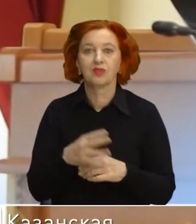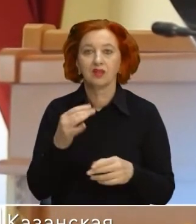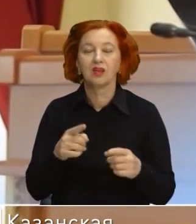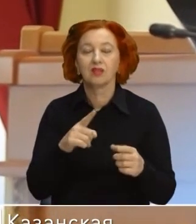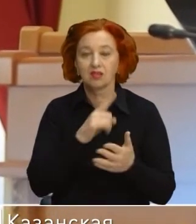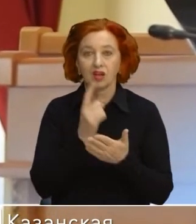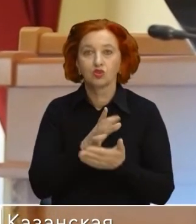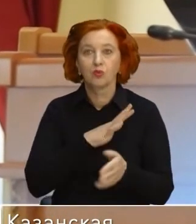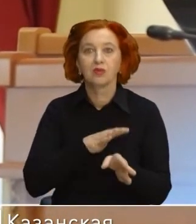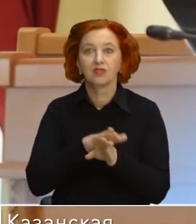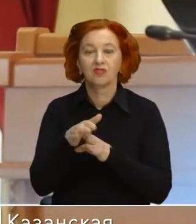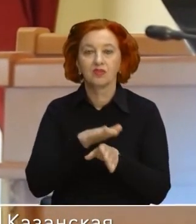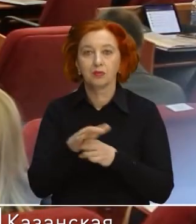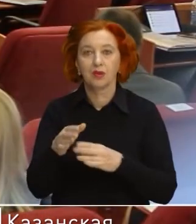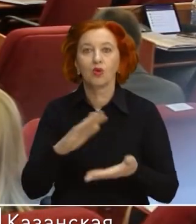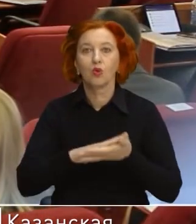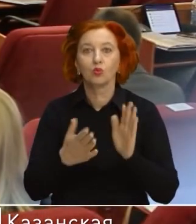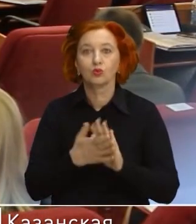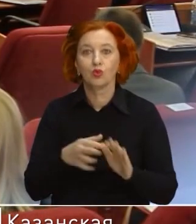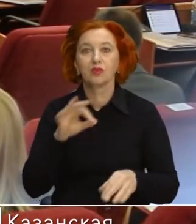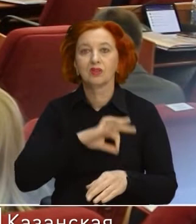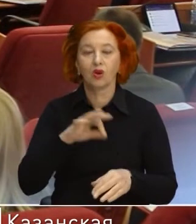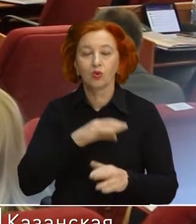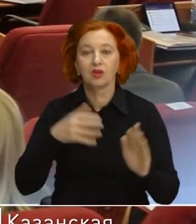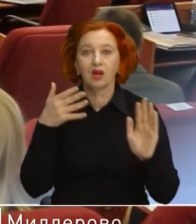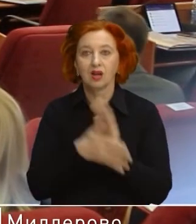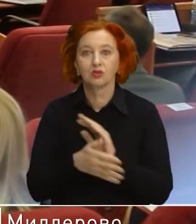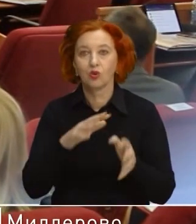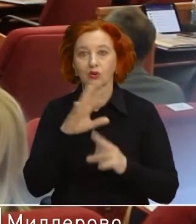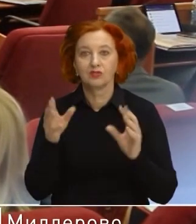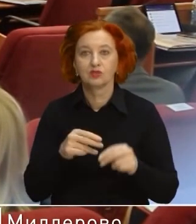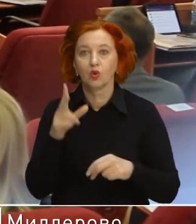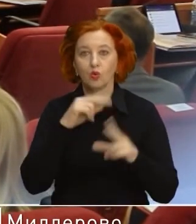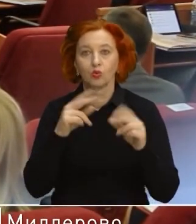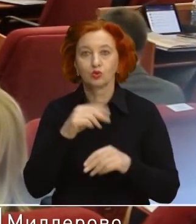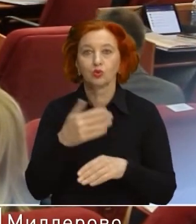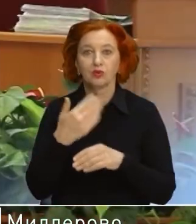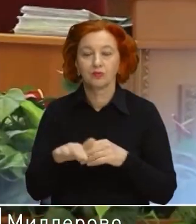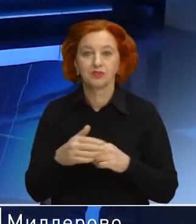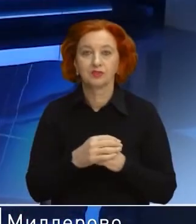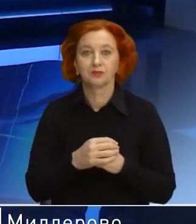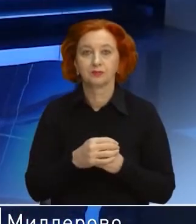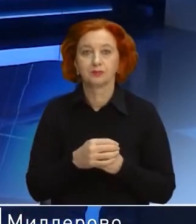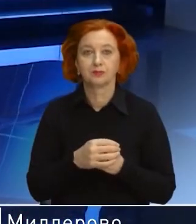второму чтению параметры бюджета как по доходам, так и по расходам изменятся с учетом федеральных трансфертов.